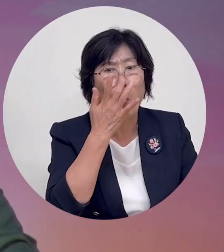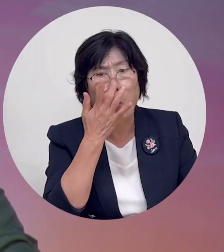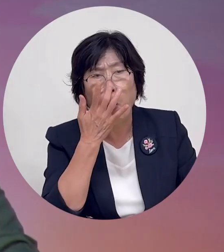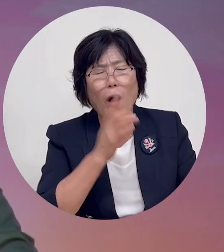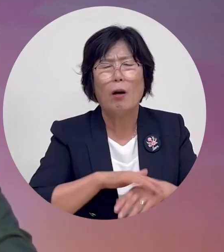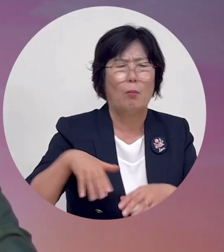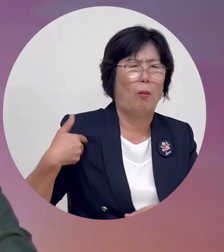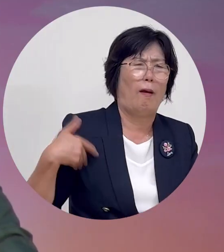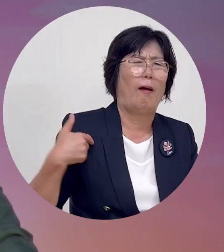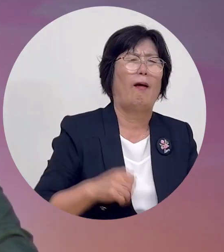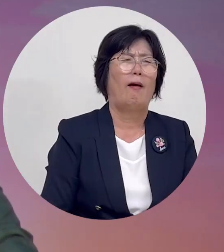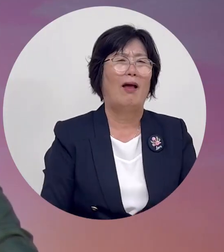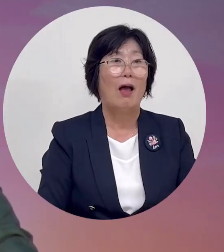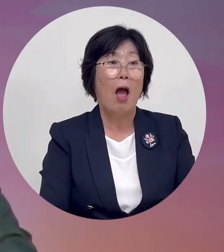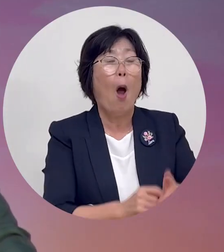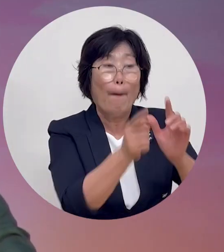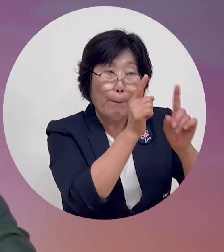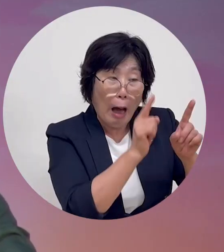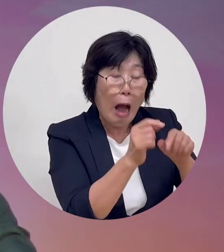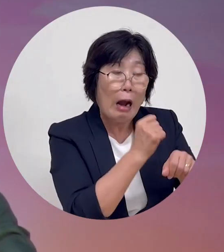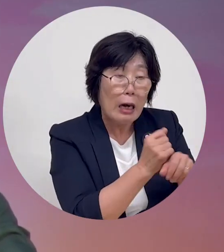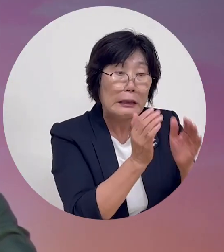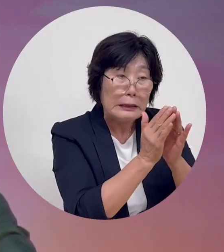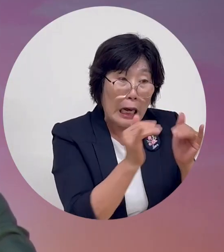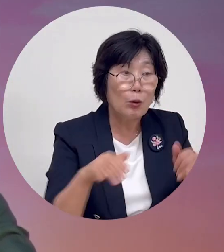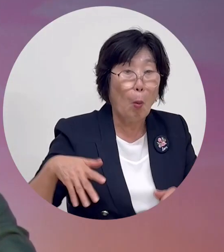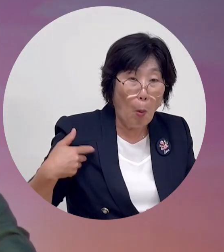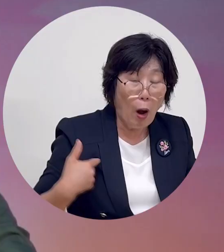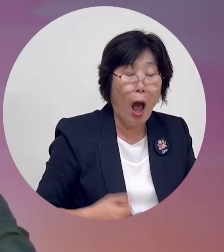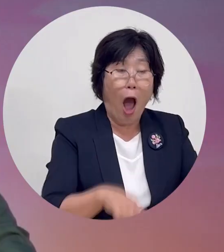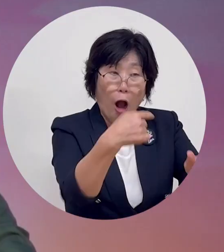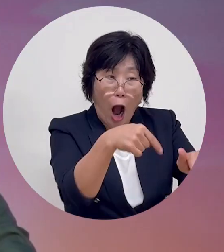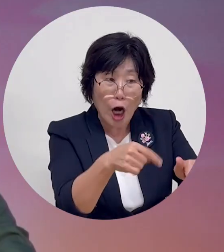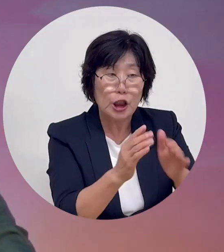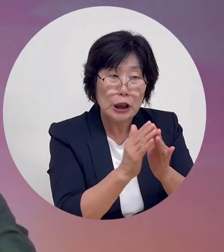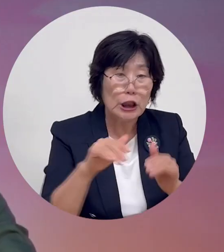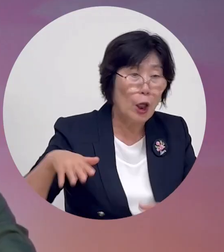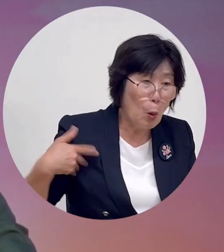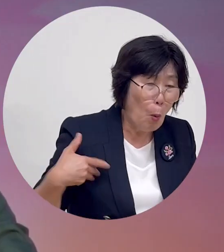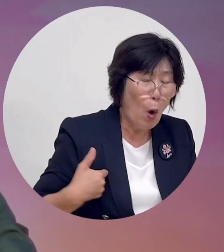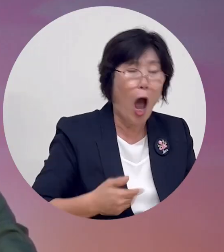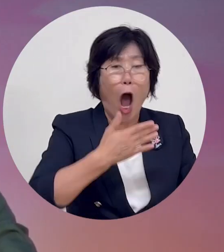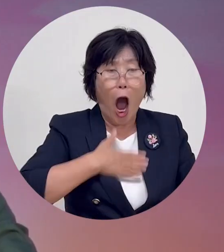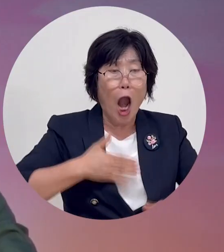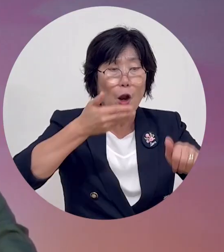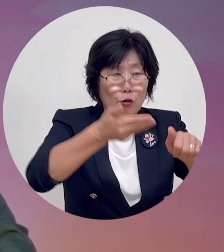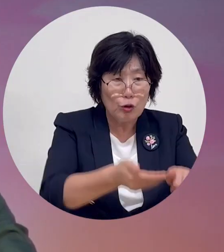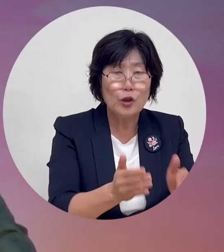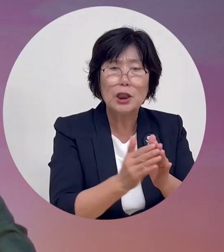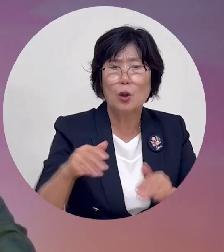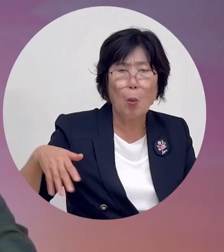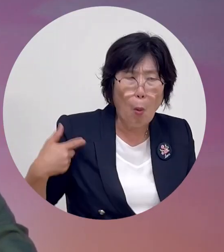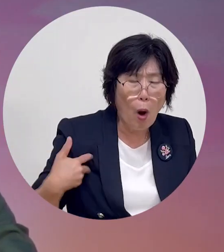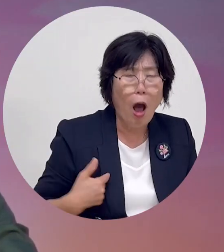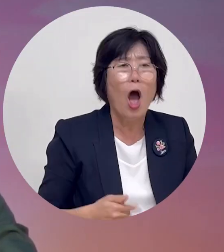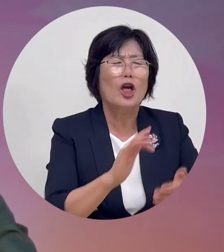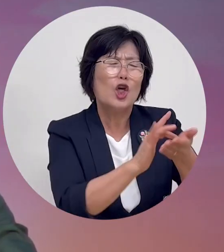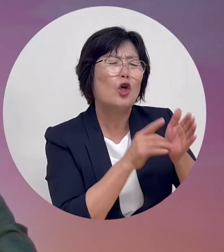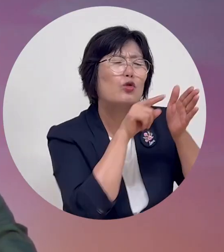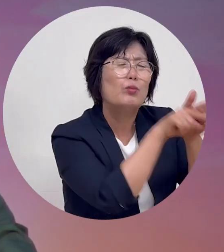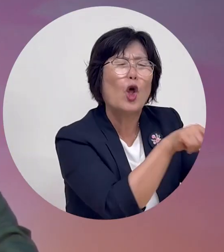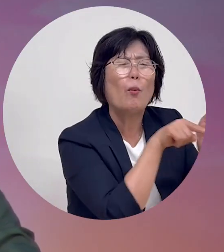도무지 말하는 자도 모르고 가르치는 자도 모르고 알려주는 자도 모르면서 예수를 믿으라고 하는